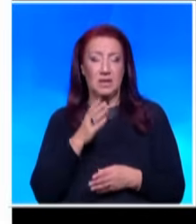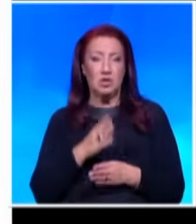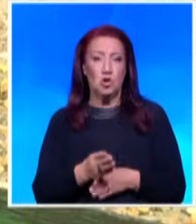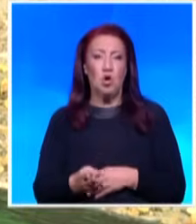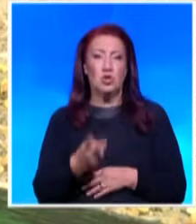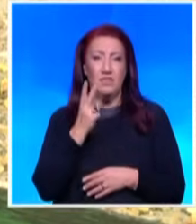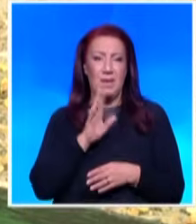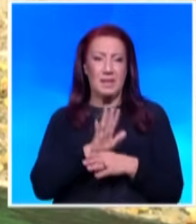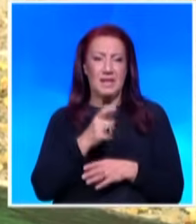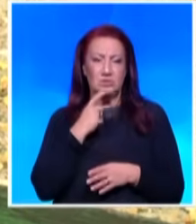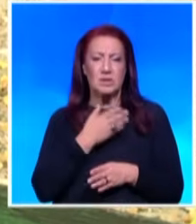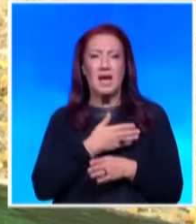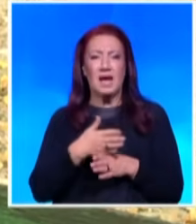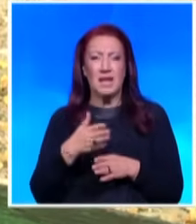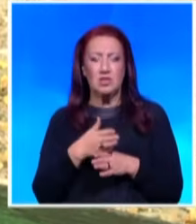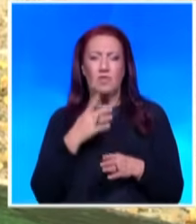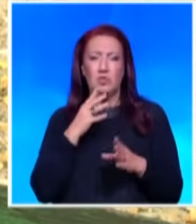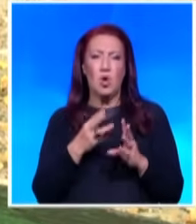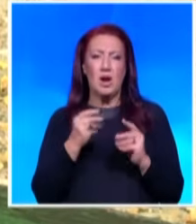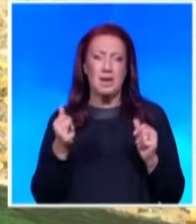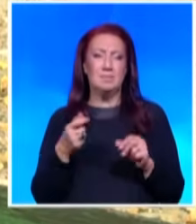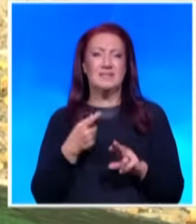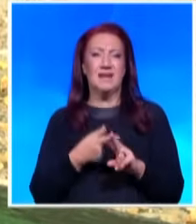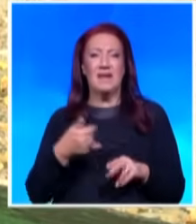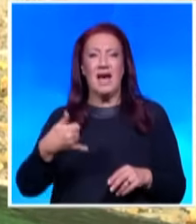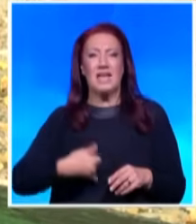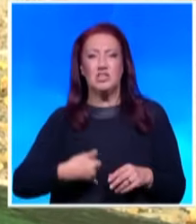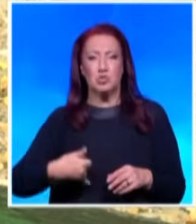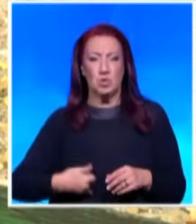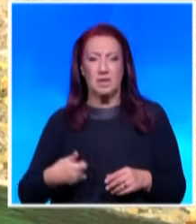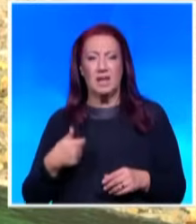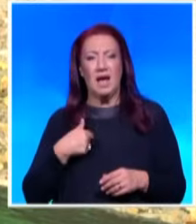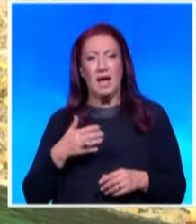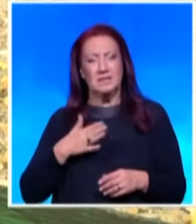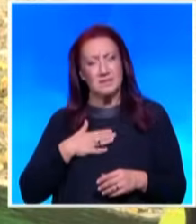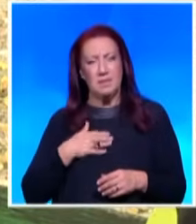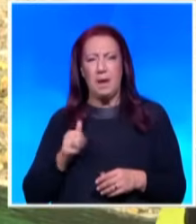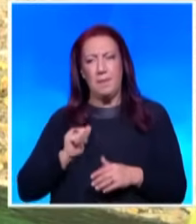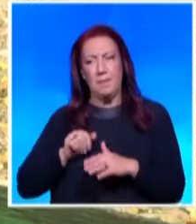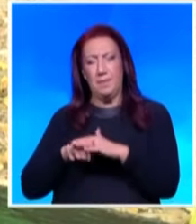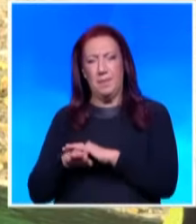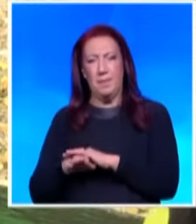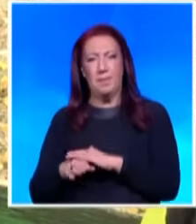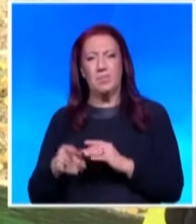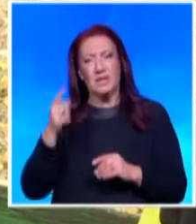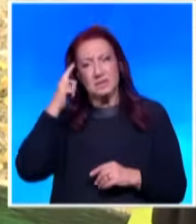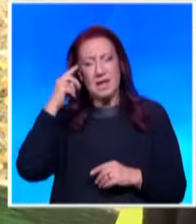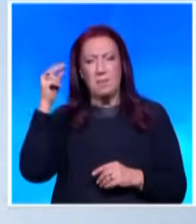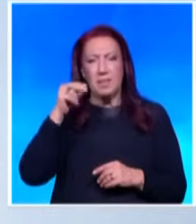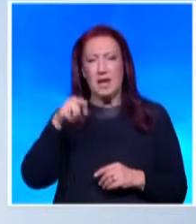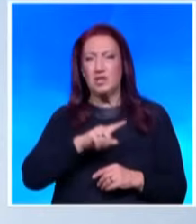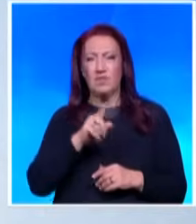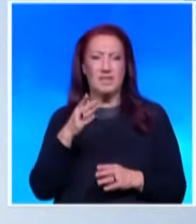на инсулин. Аз имам някакви запаси генерирани, защото се притеснявам, че в нашата държава този въпрос не е категорично